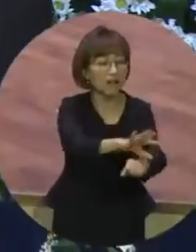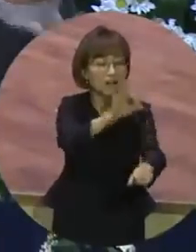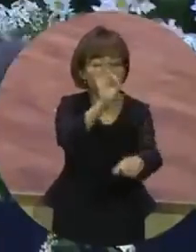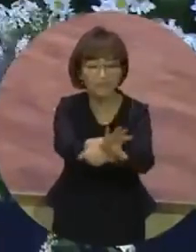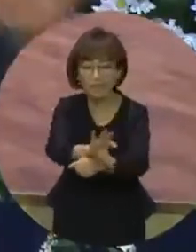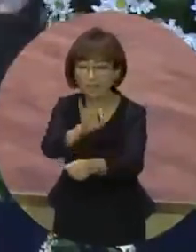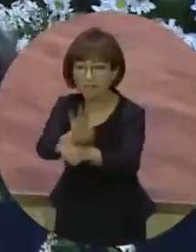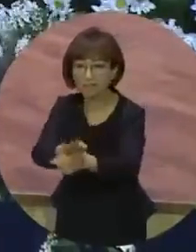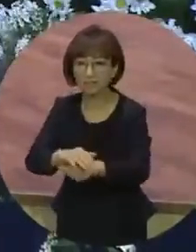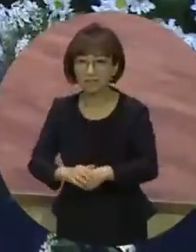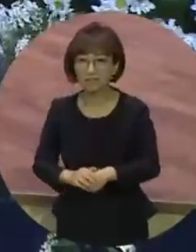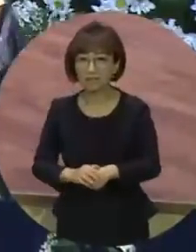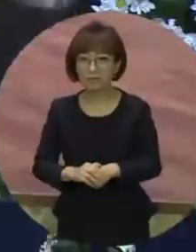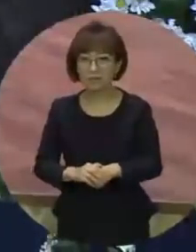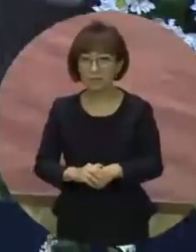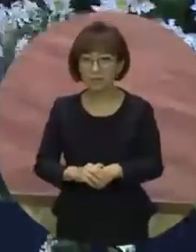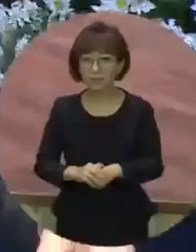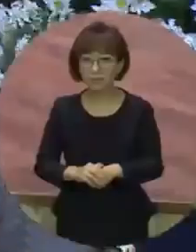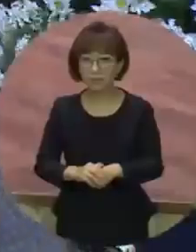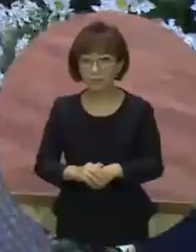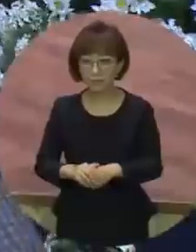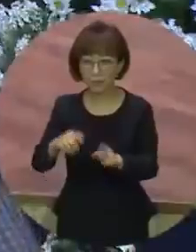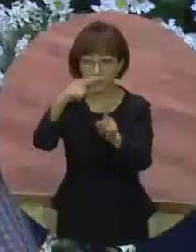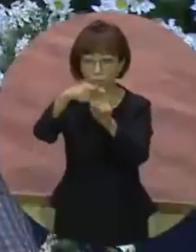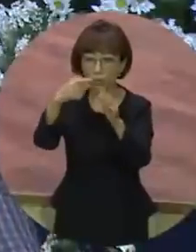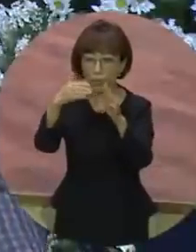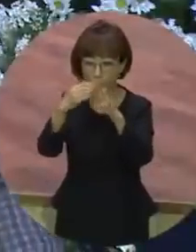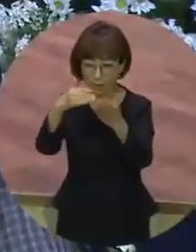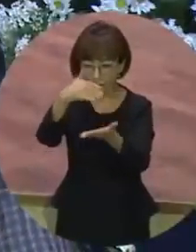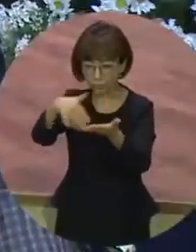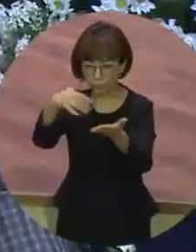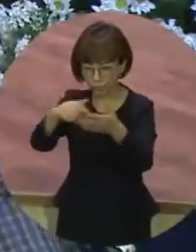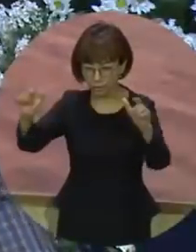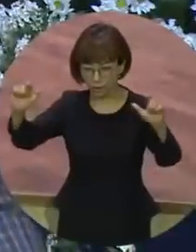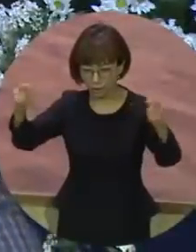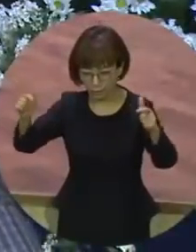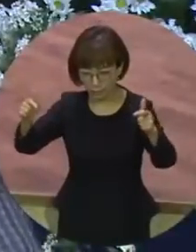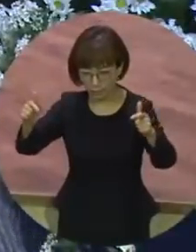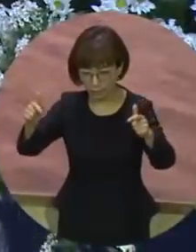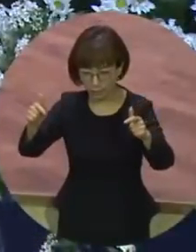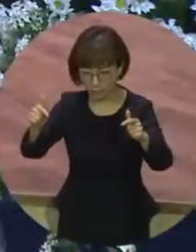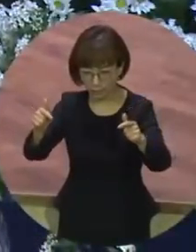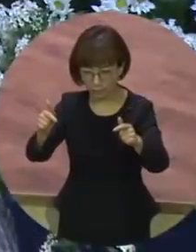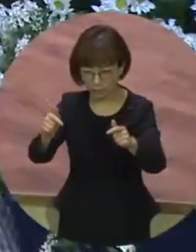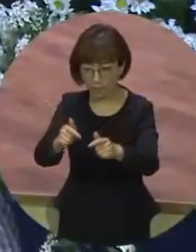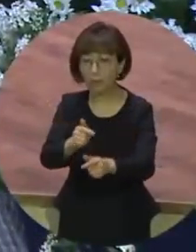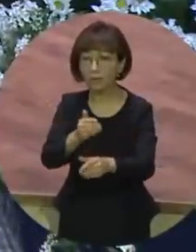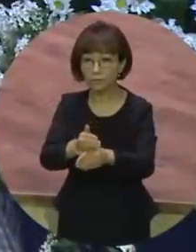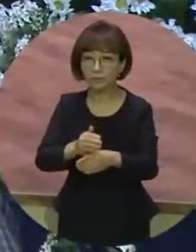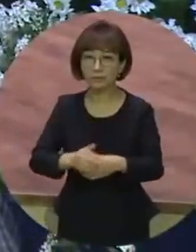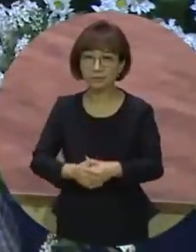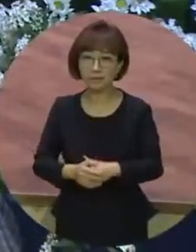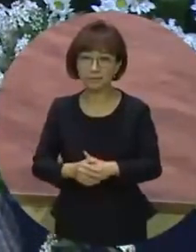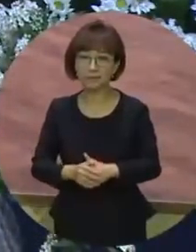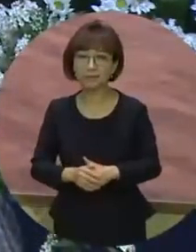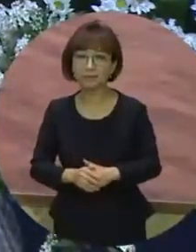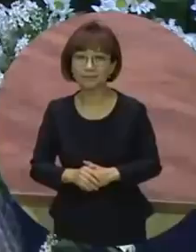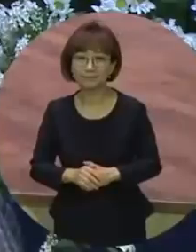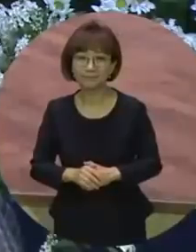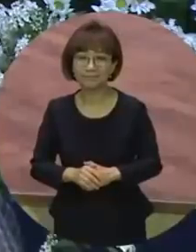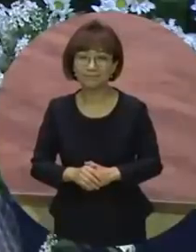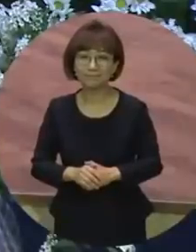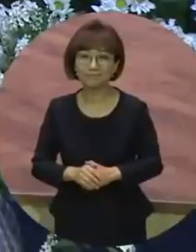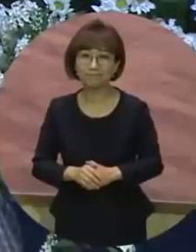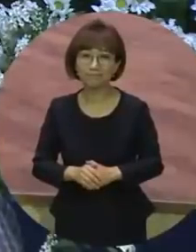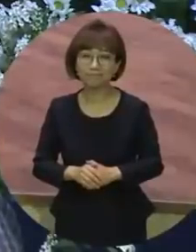지금 다 교회가 마이너스 전부 교회가 무슨 이 밤에 이렇게 모이는 교회 있어. 이렇게 진지하게 하나님 앞에